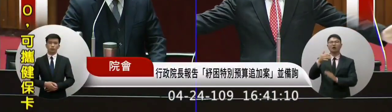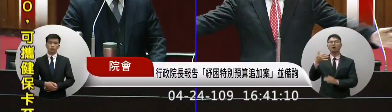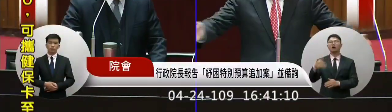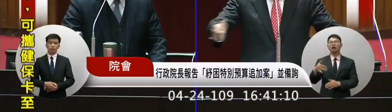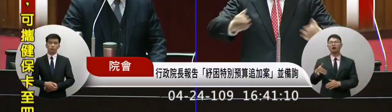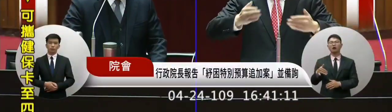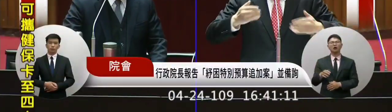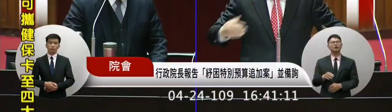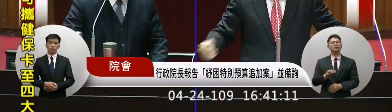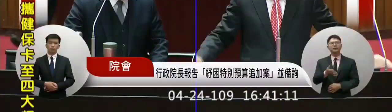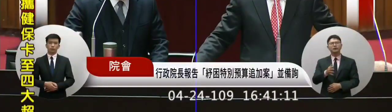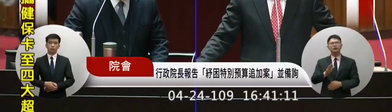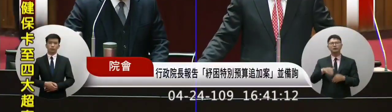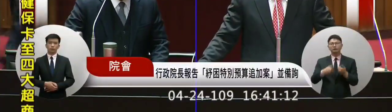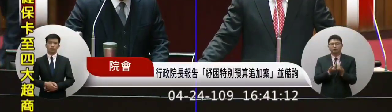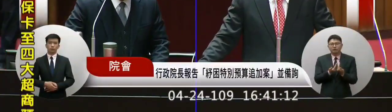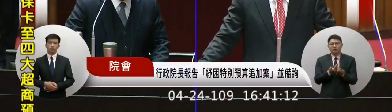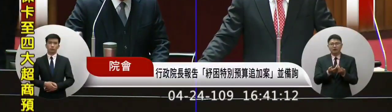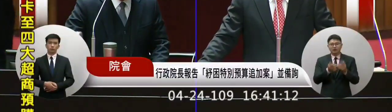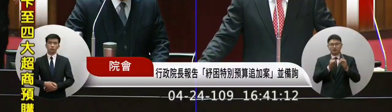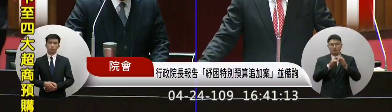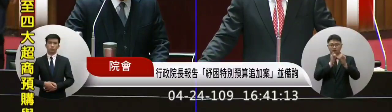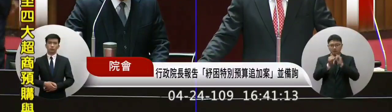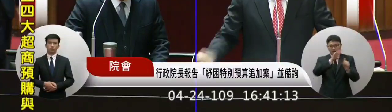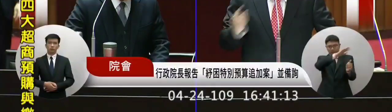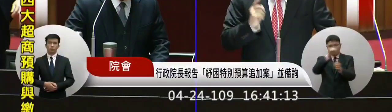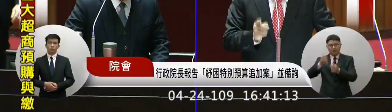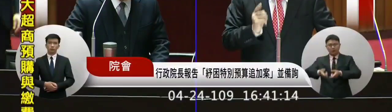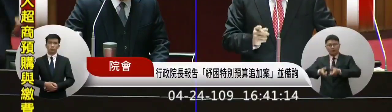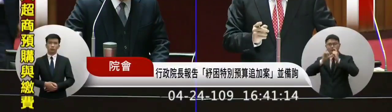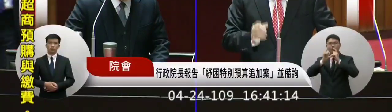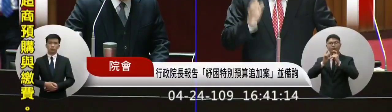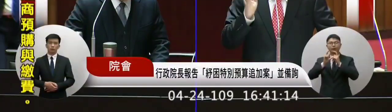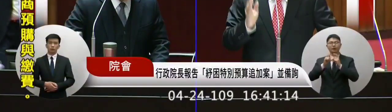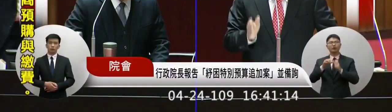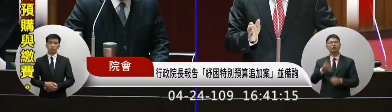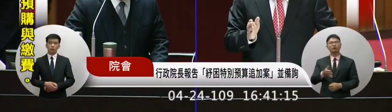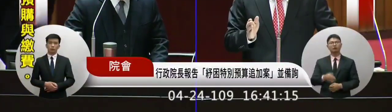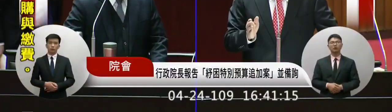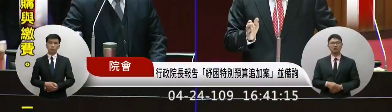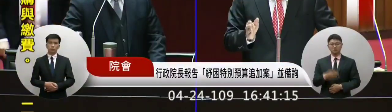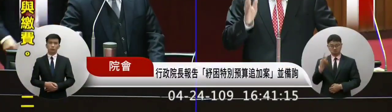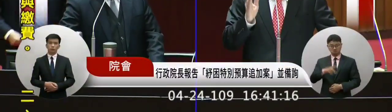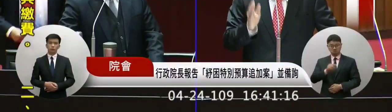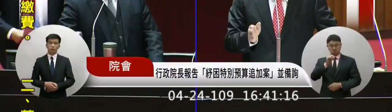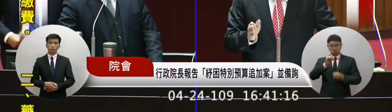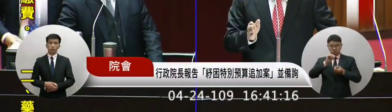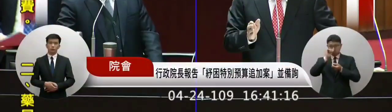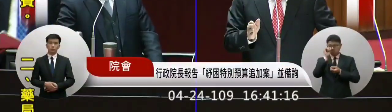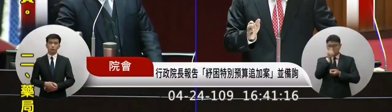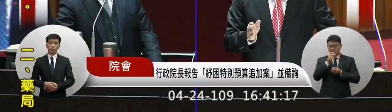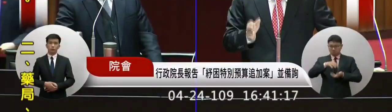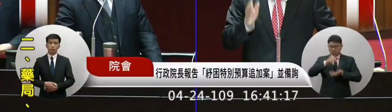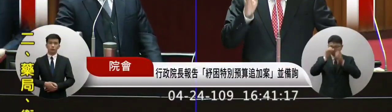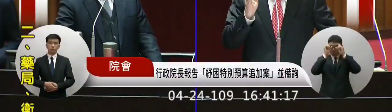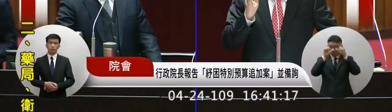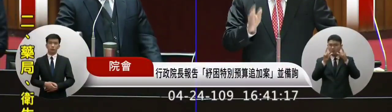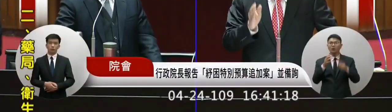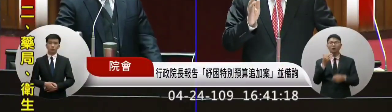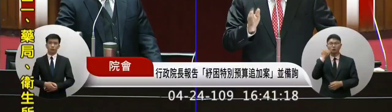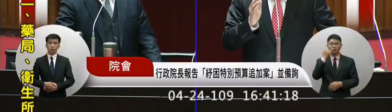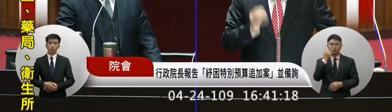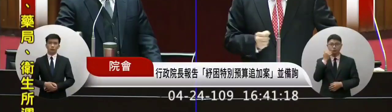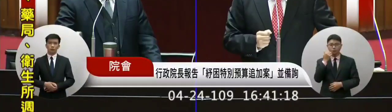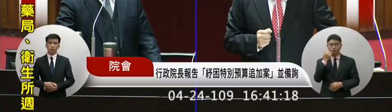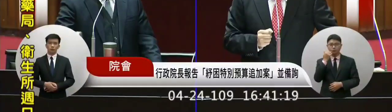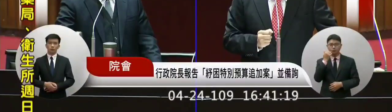为什么要把全世界的美国人找回来美国？甚至还提醒，如果没有